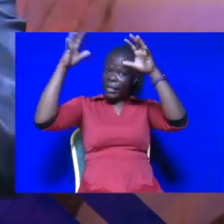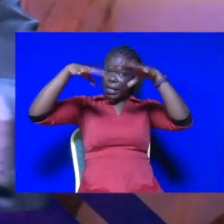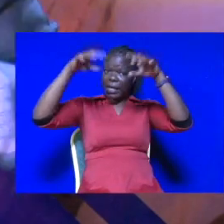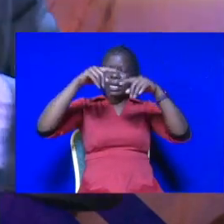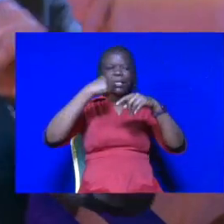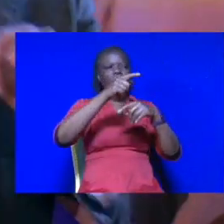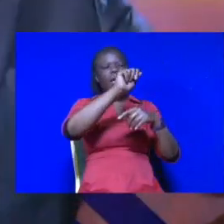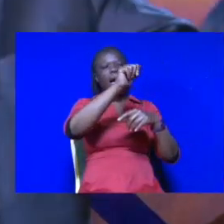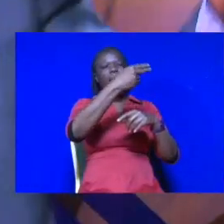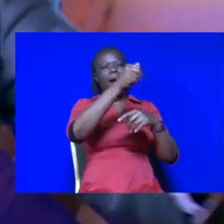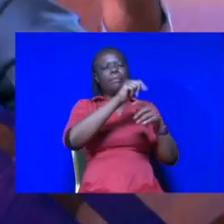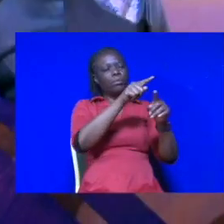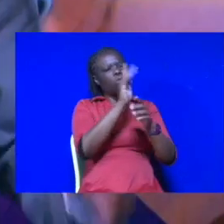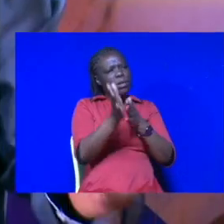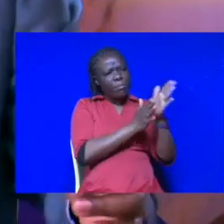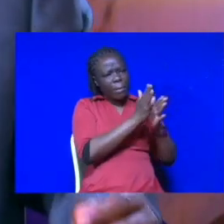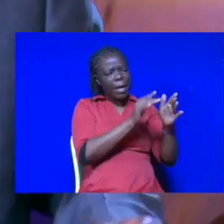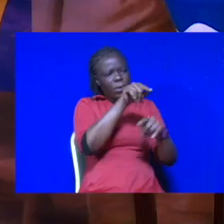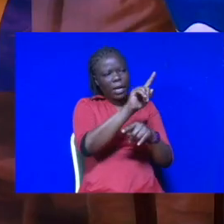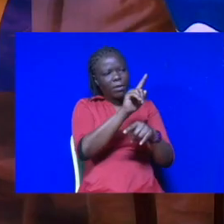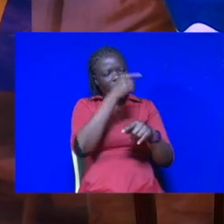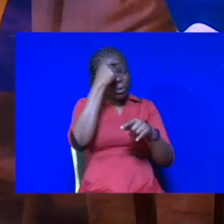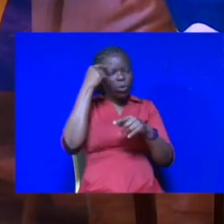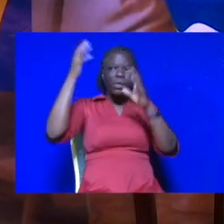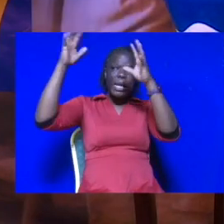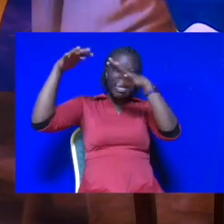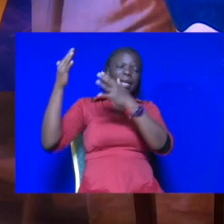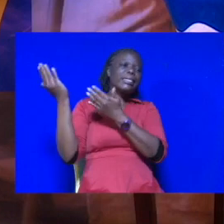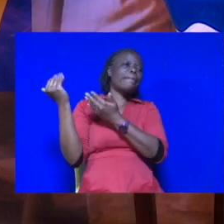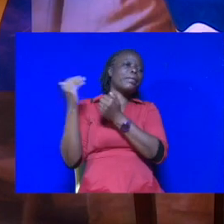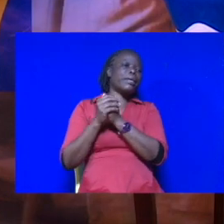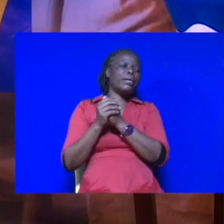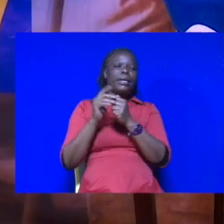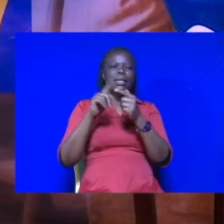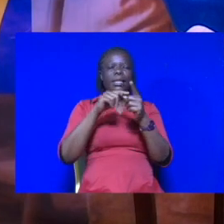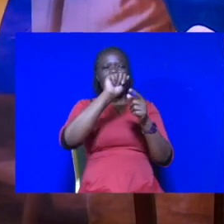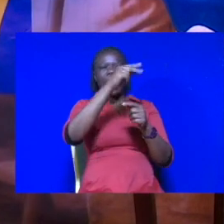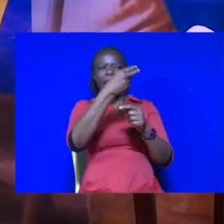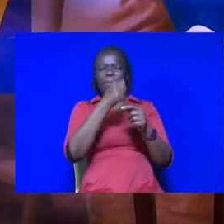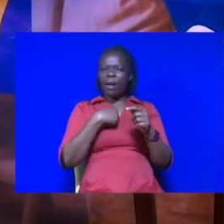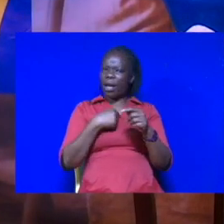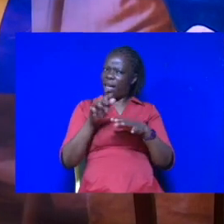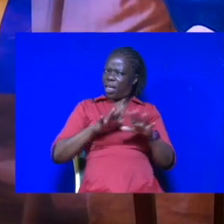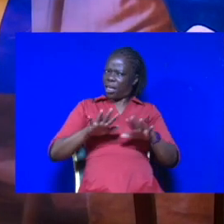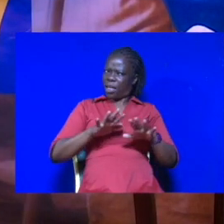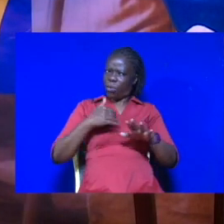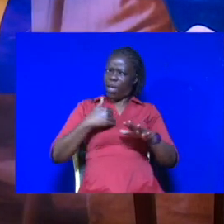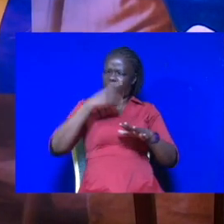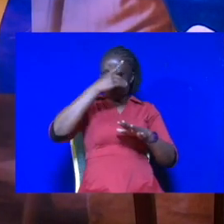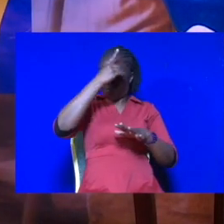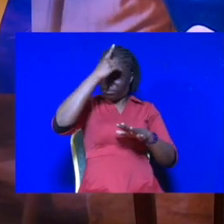Ahabu, kimbia jiandae mvua inanyesha. Ahabu kidogo angesita. Akasema kuna